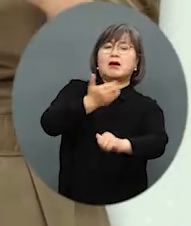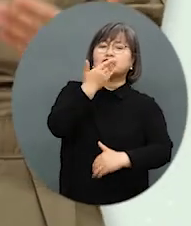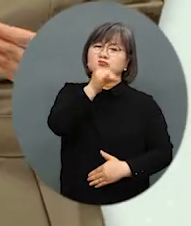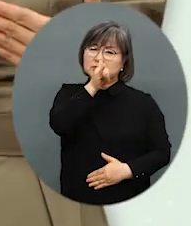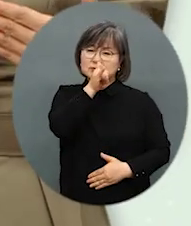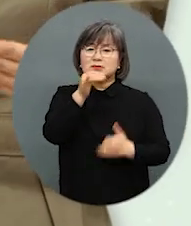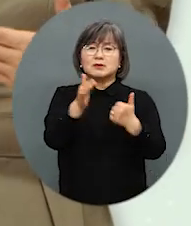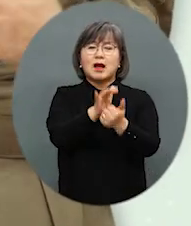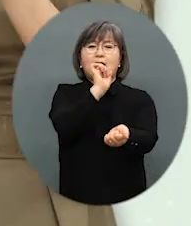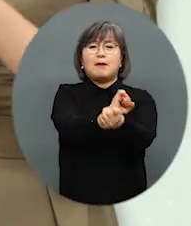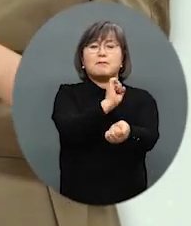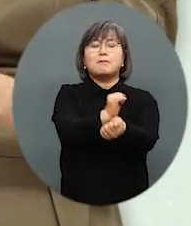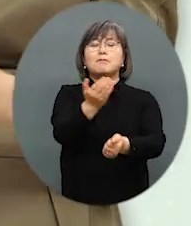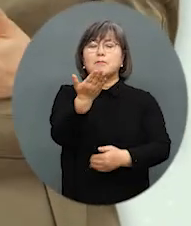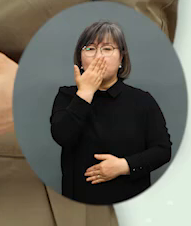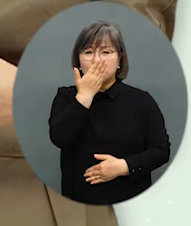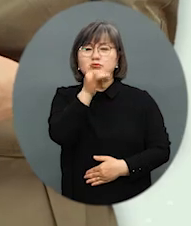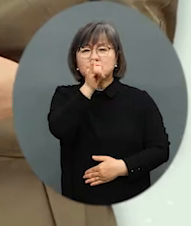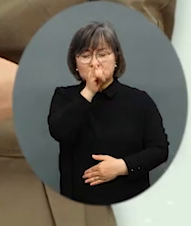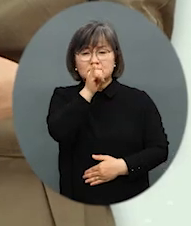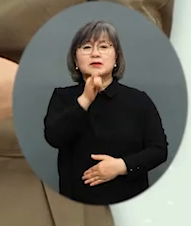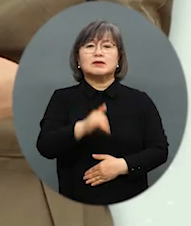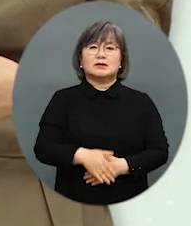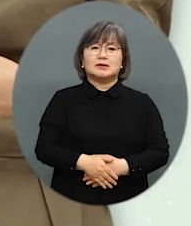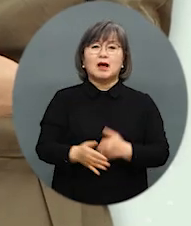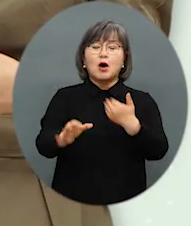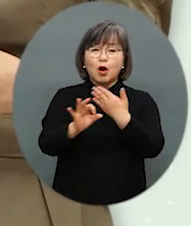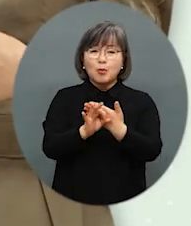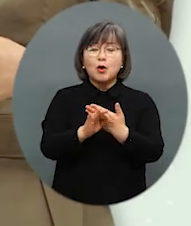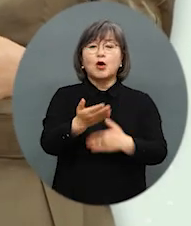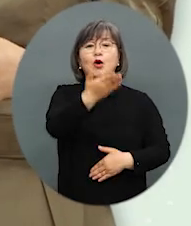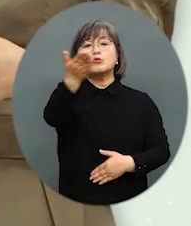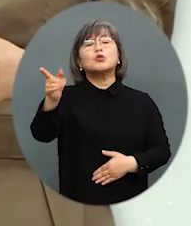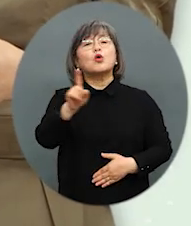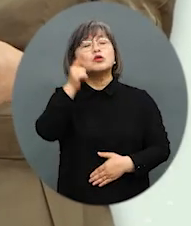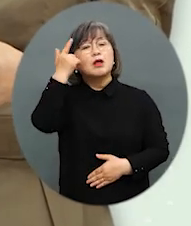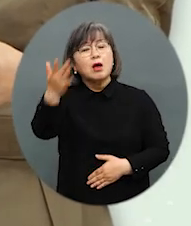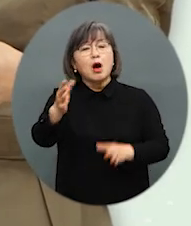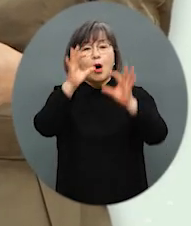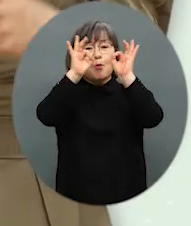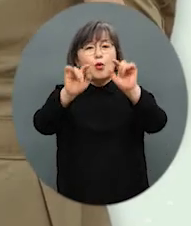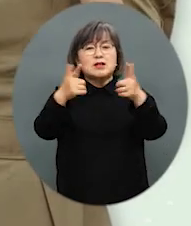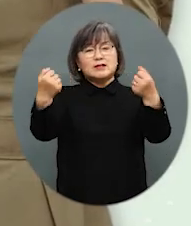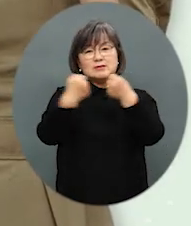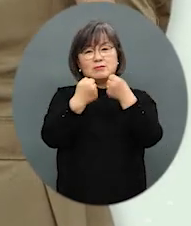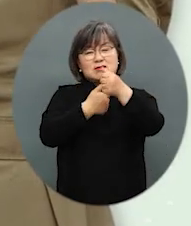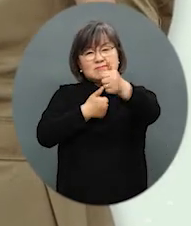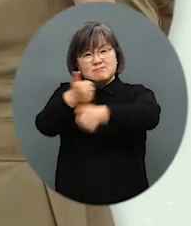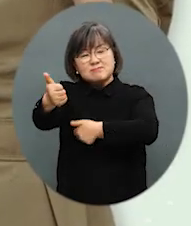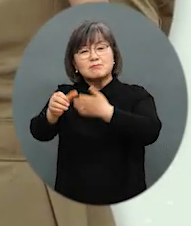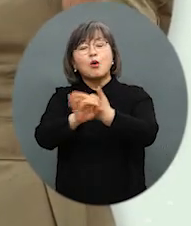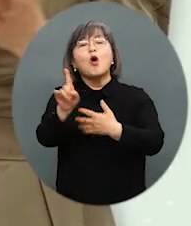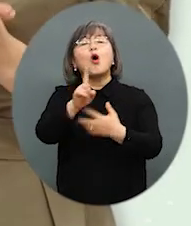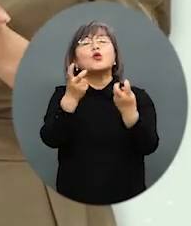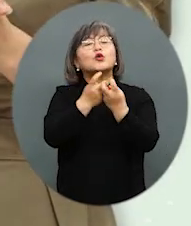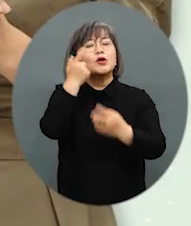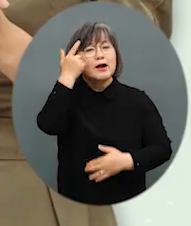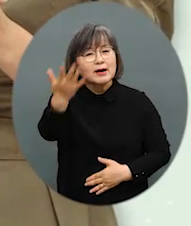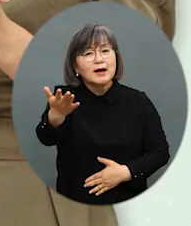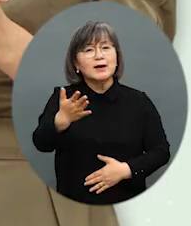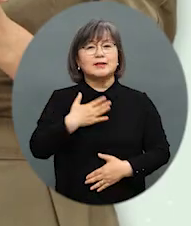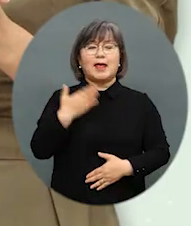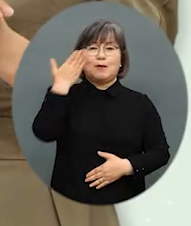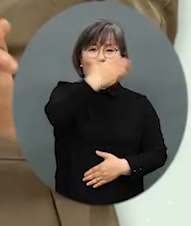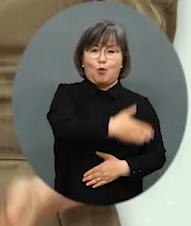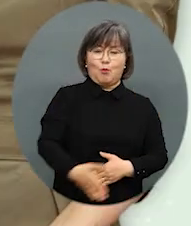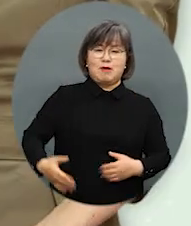내가 지게 되는 거고 감염병에 걸리는 것입니다. 자, 그러면 여러분 어때요? 보이지 않는 싸움에서 이기려면 어떻게 해야